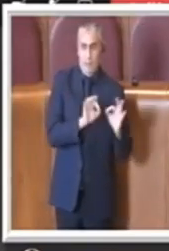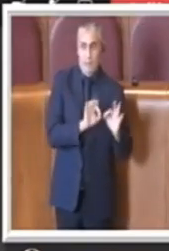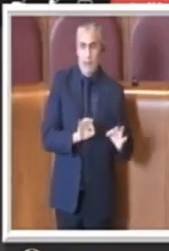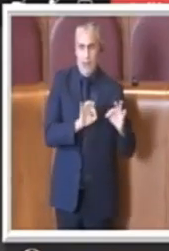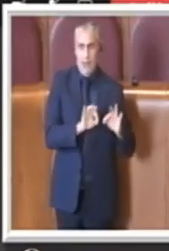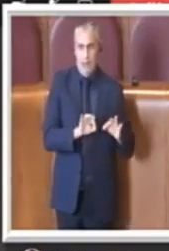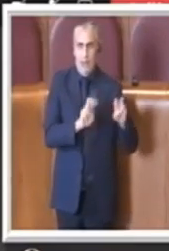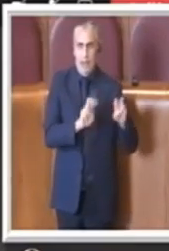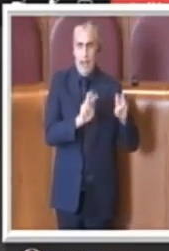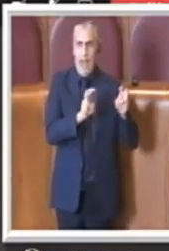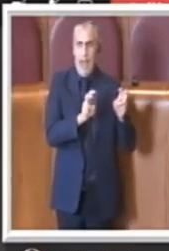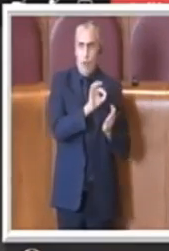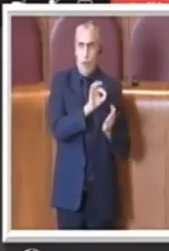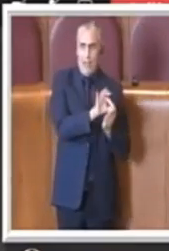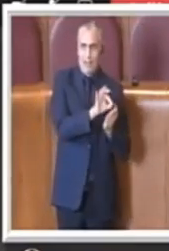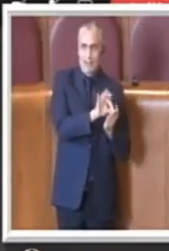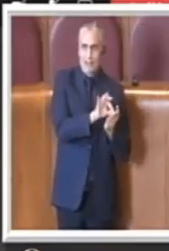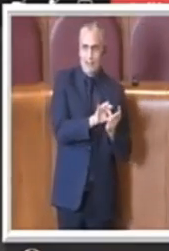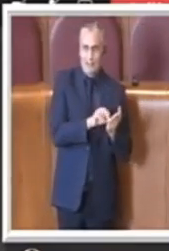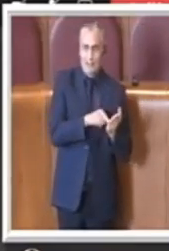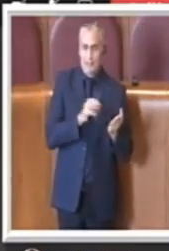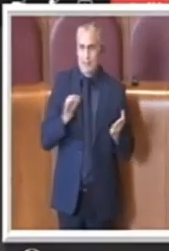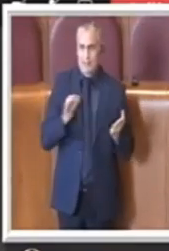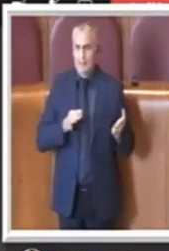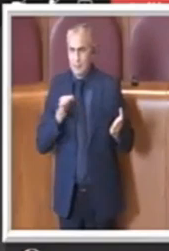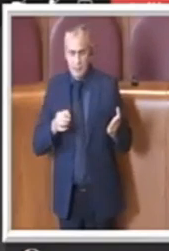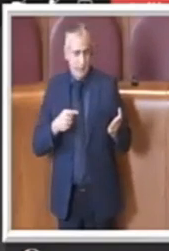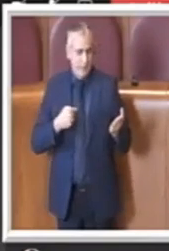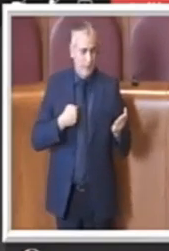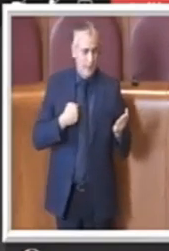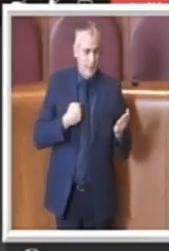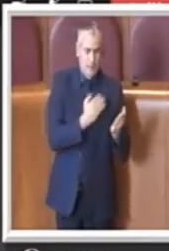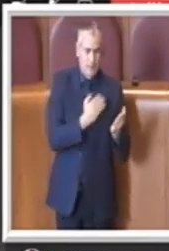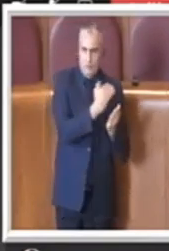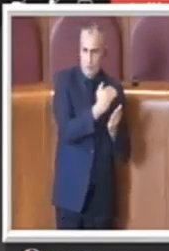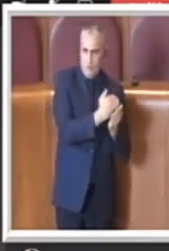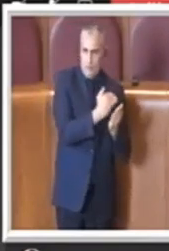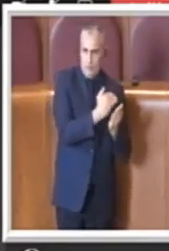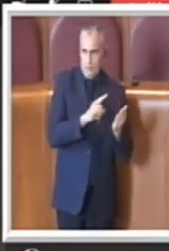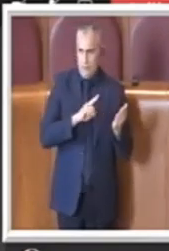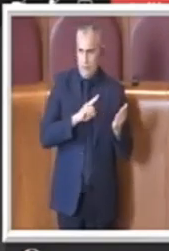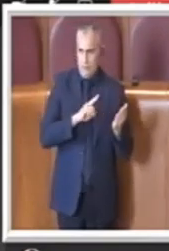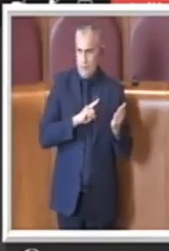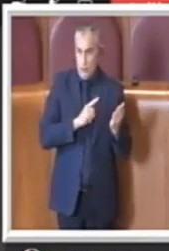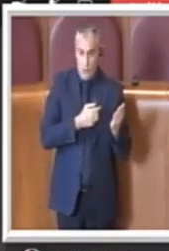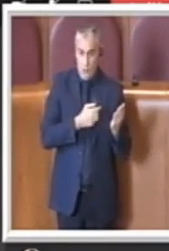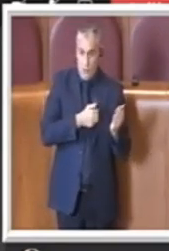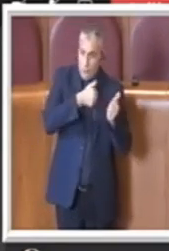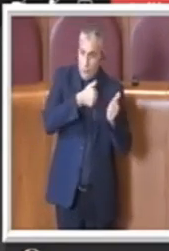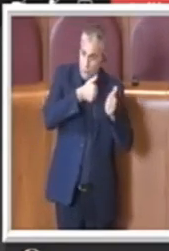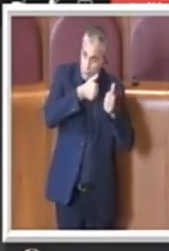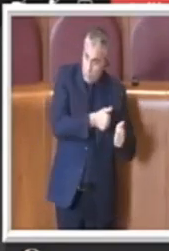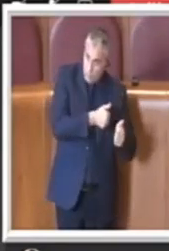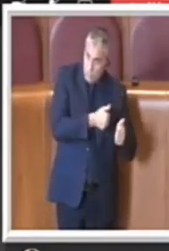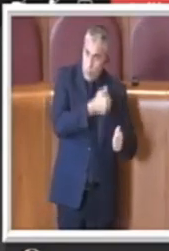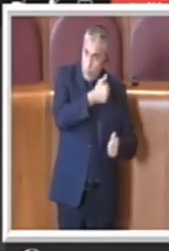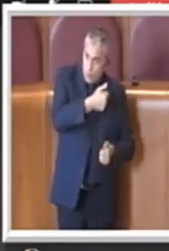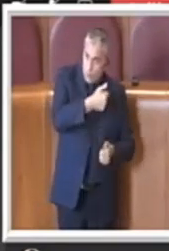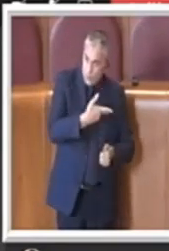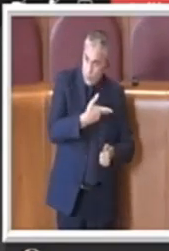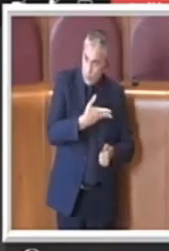da poter trattare vado un po in maniera in ordine in ordine sparso dunque